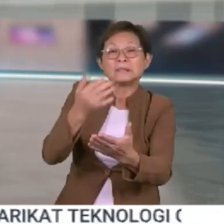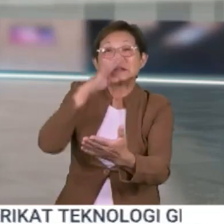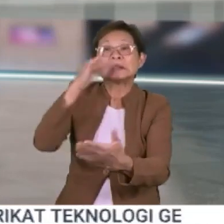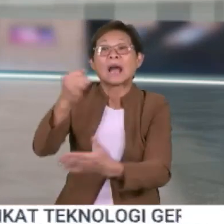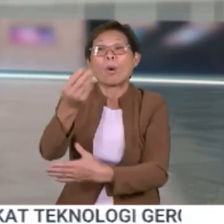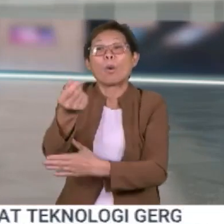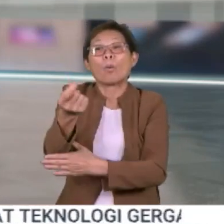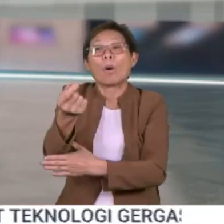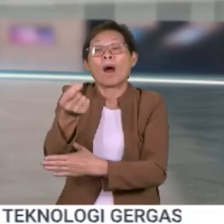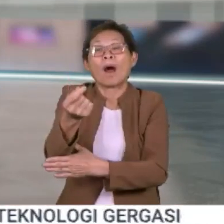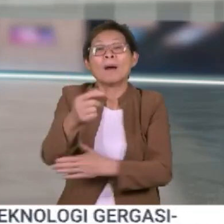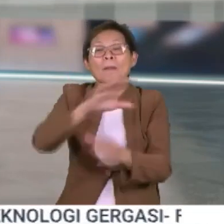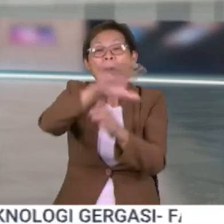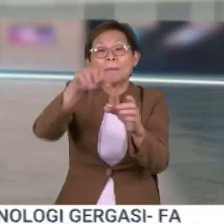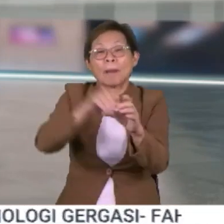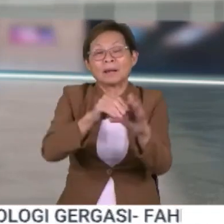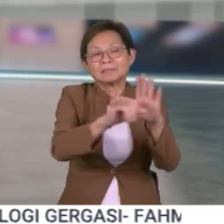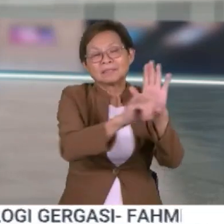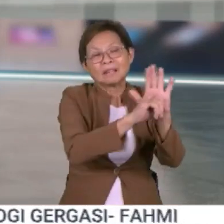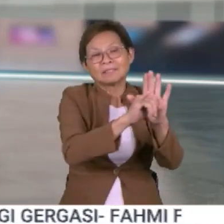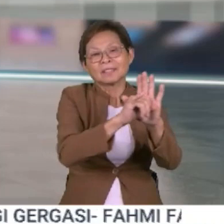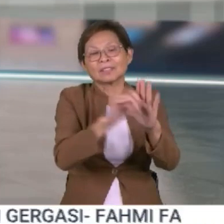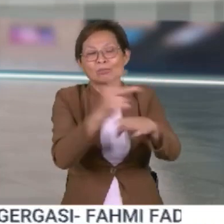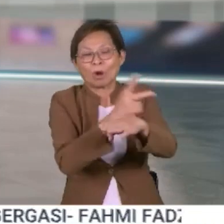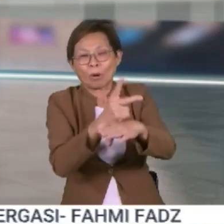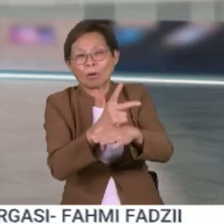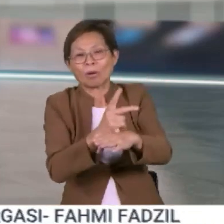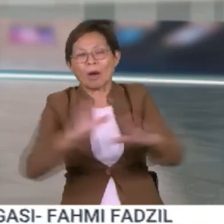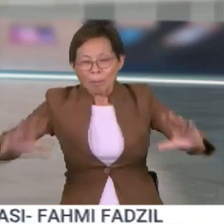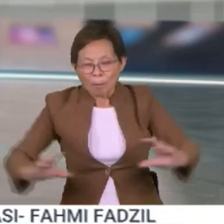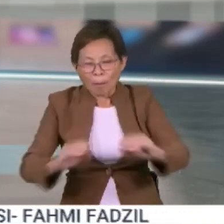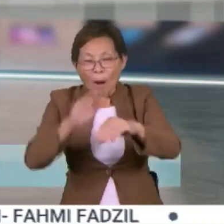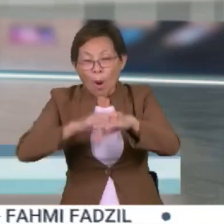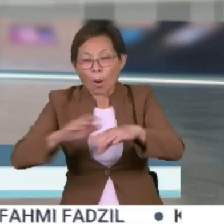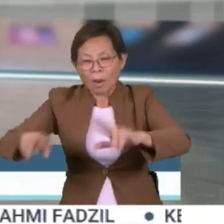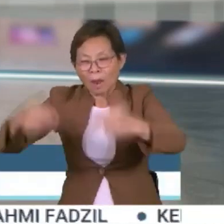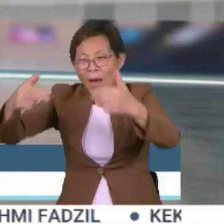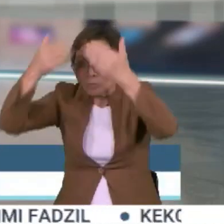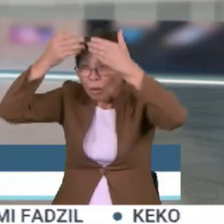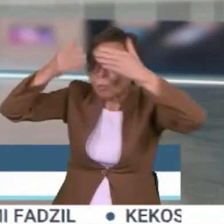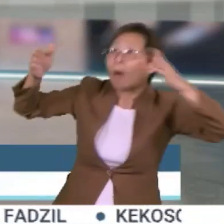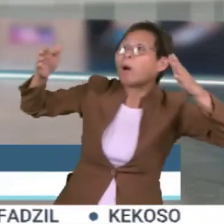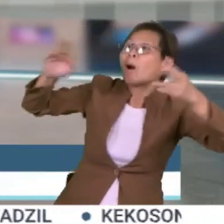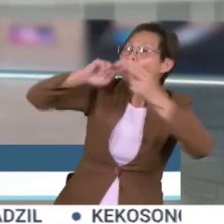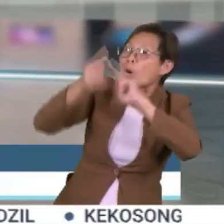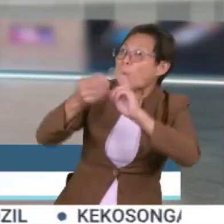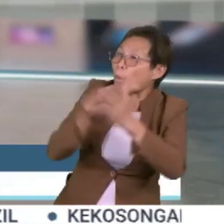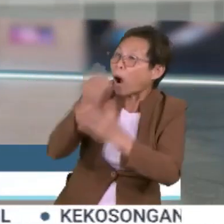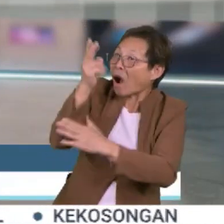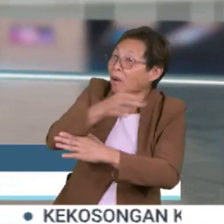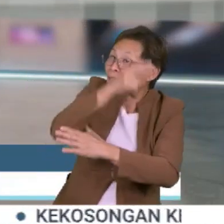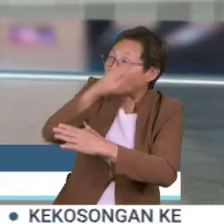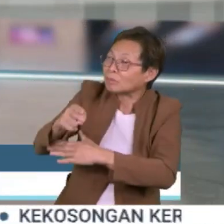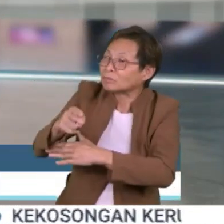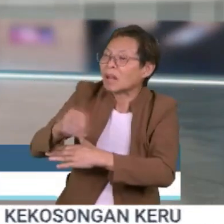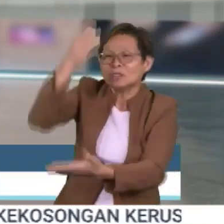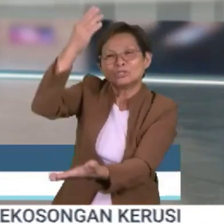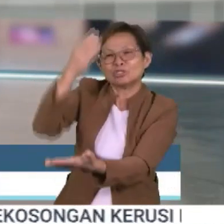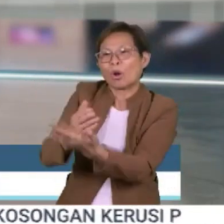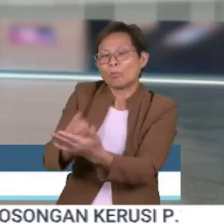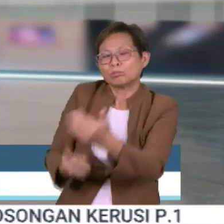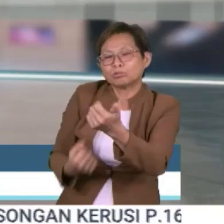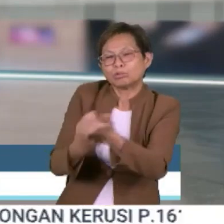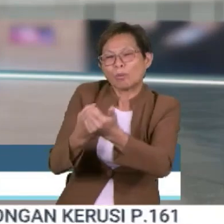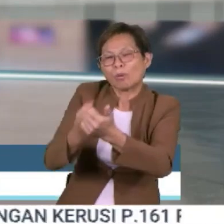melibatkan entiti korporat. Persidangan secara dalam talian itu turut memberi pendedahan mengenai pengubahan wang haram dan pebanterasan